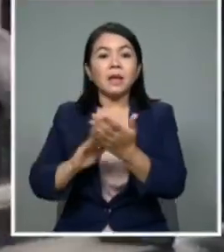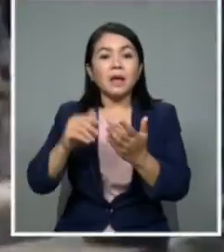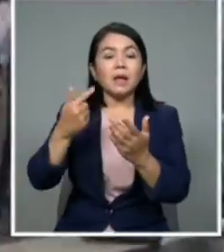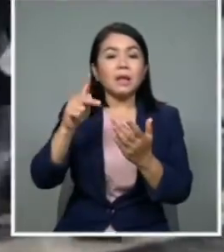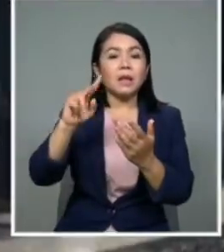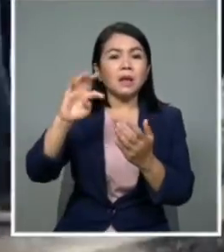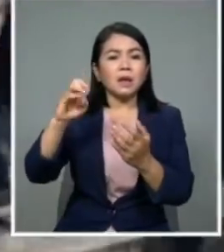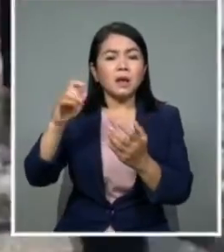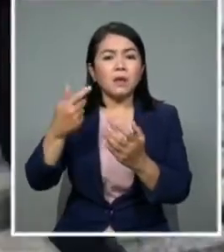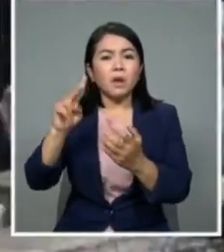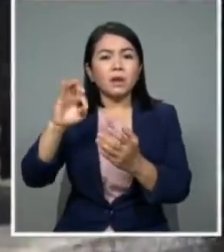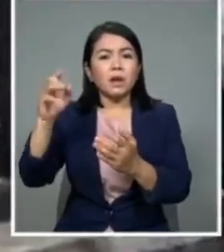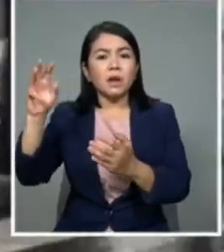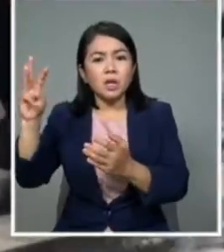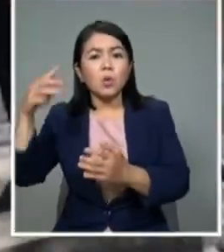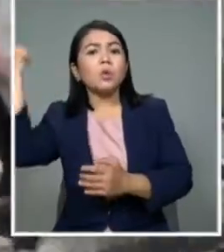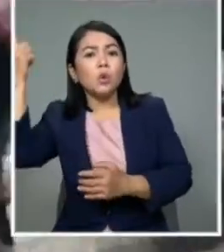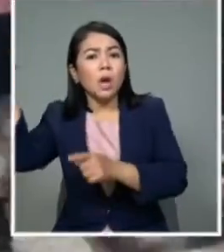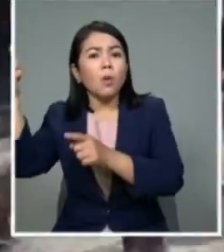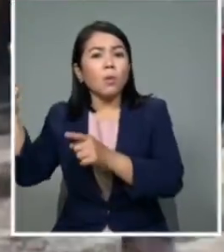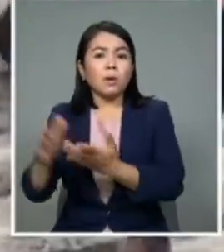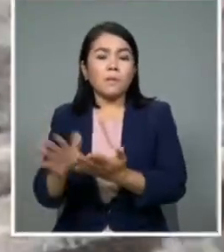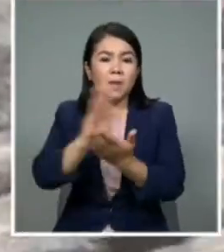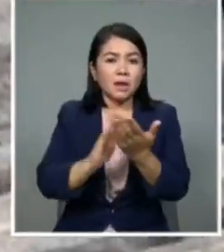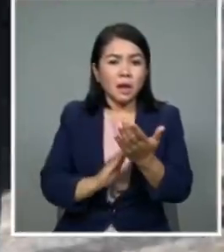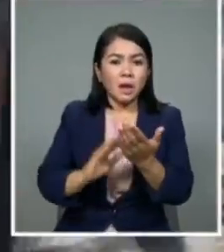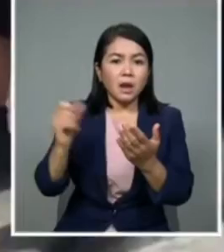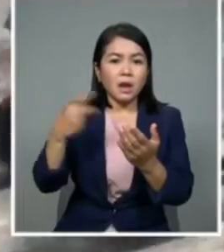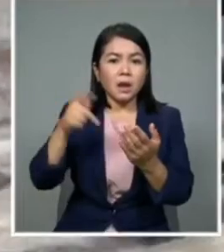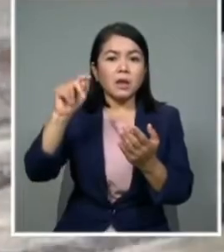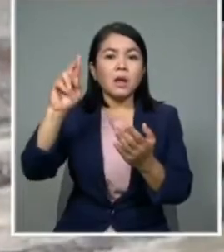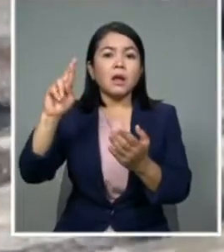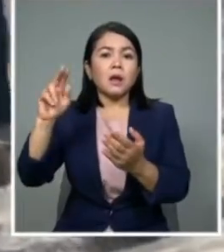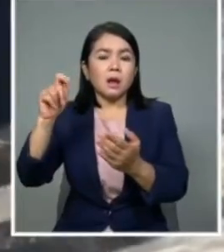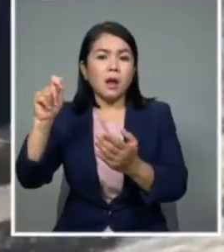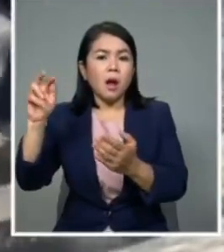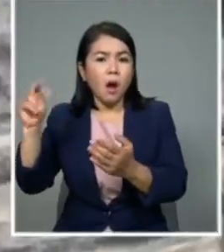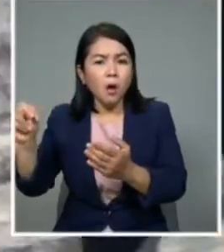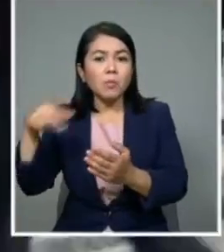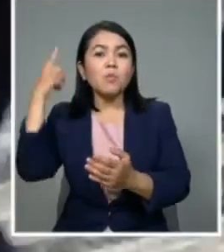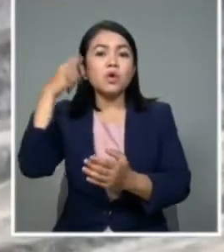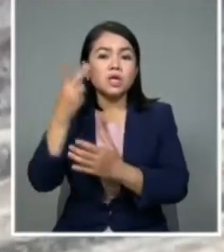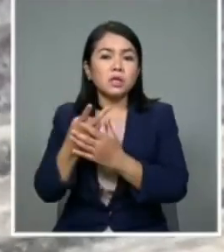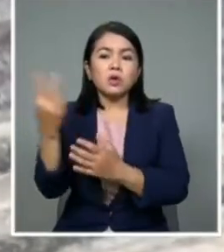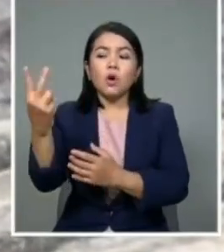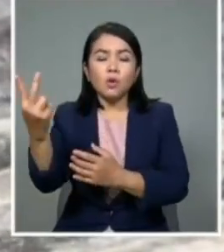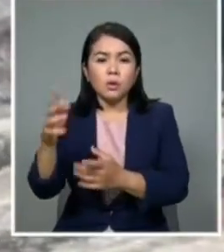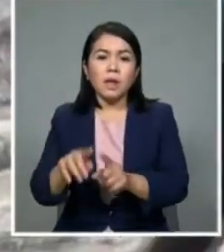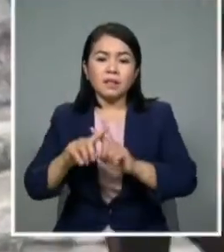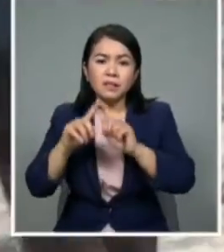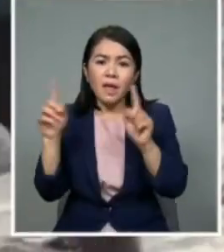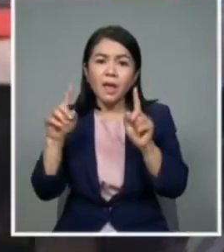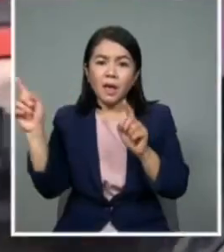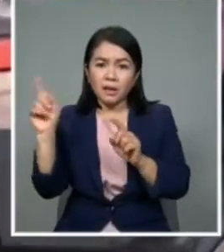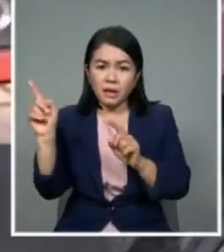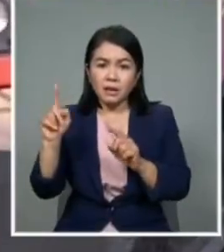าพบ3รายแรกของประเทศก็เป็นนักท่องเที่ยวฮอนดูรัสพบ2รายแรกเป็นหญิงชาวฮอนดูรัสทั้งคู่นะคะแต่ว่าเพิ่งจะเดิน